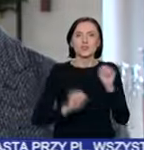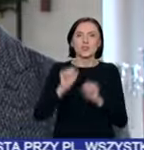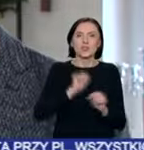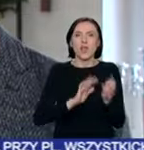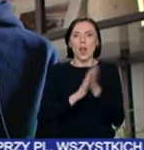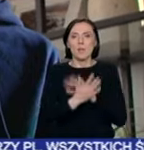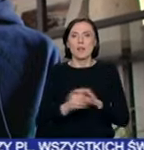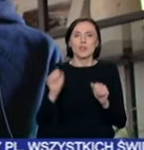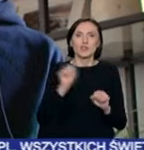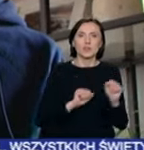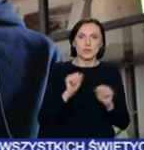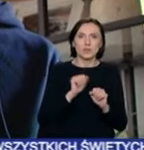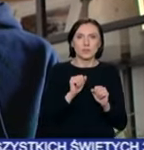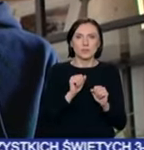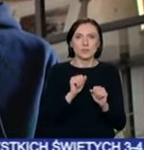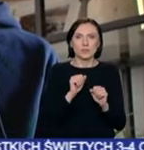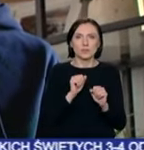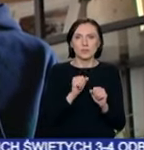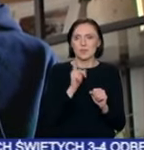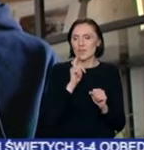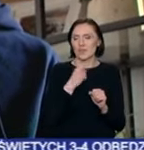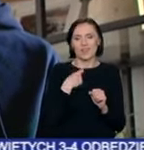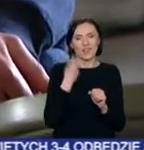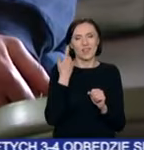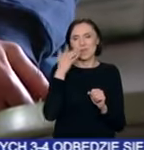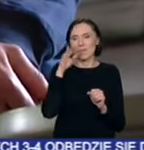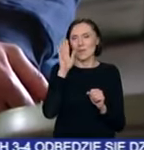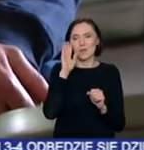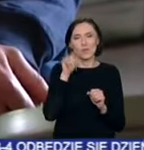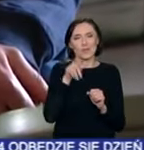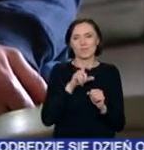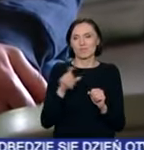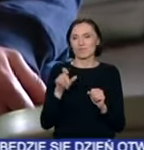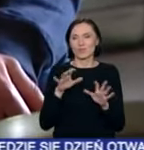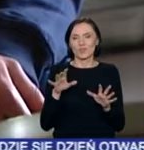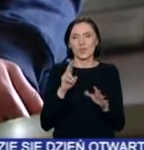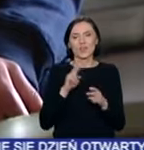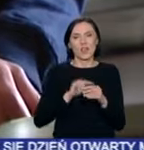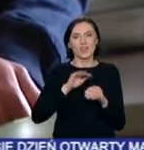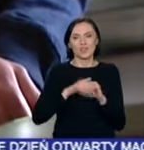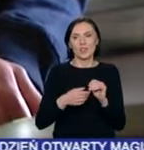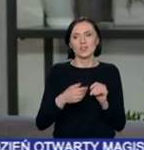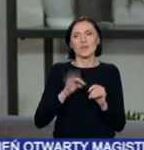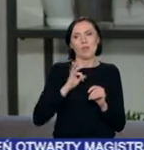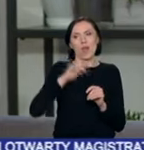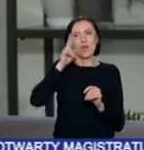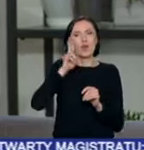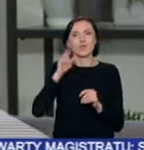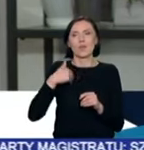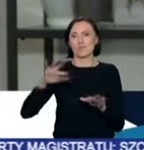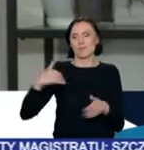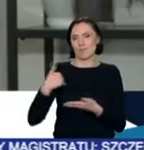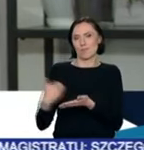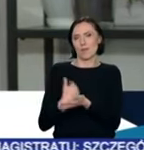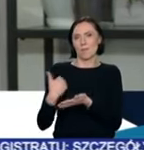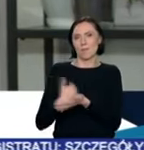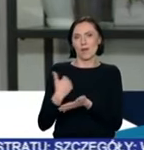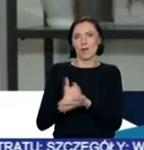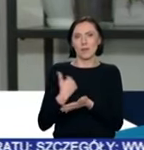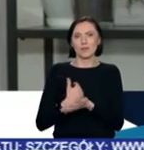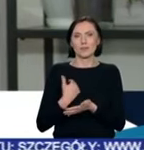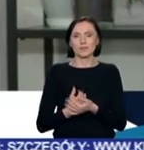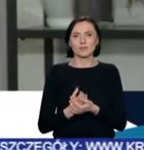do sprawności. Szczerze mówiąc, niewiele pamiętam z tego okresu. No, ale na szczęście miałem rodziców przy sobie, którzy po